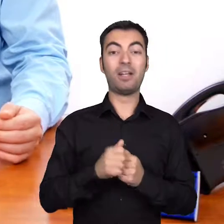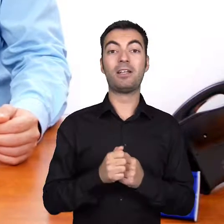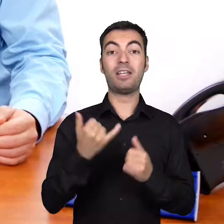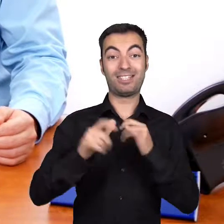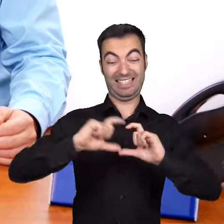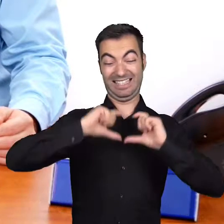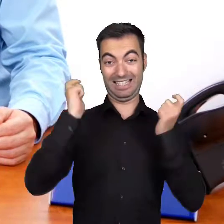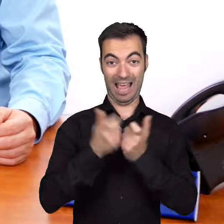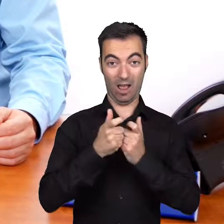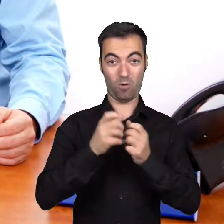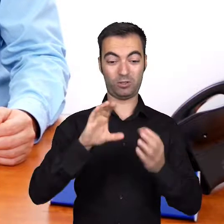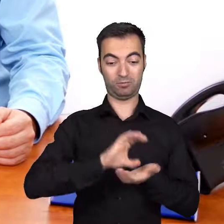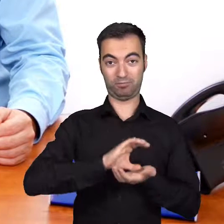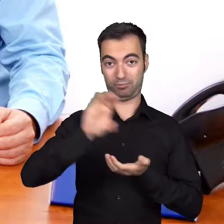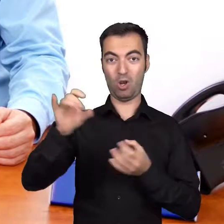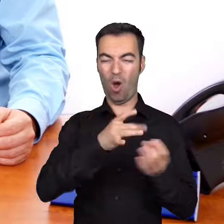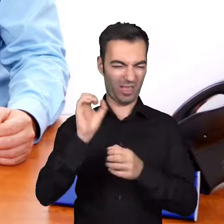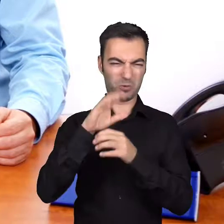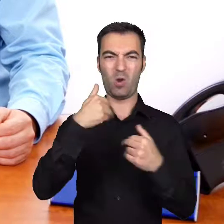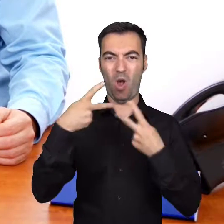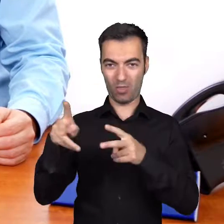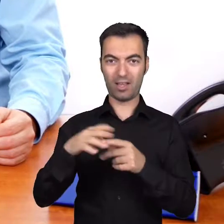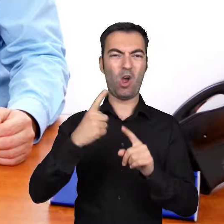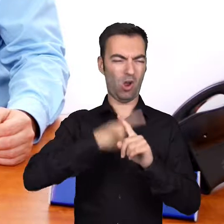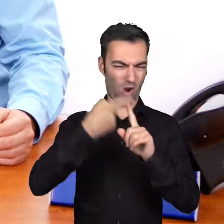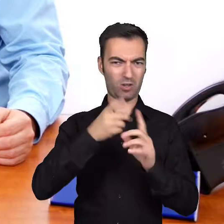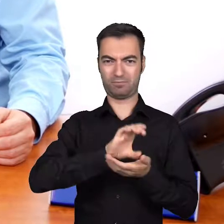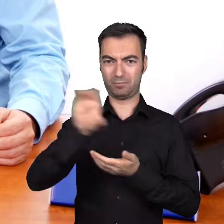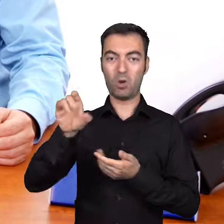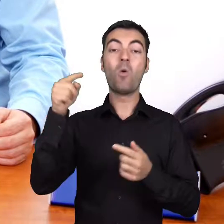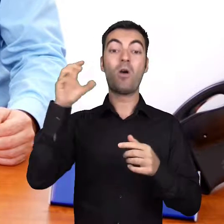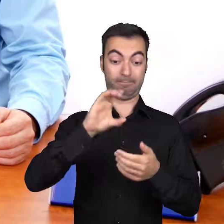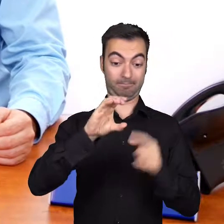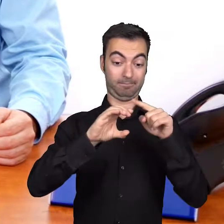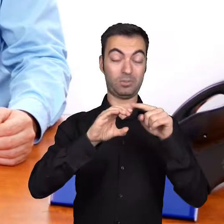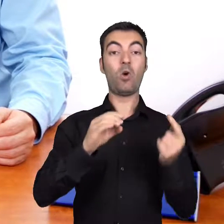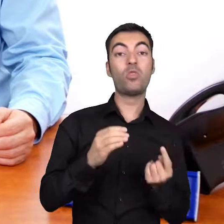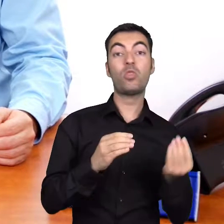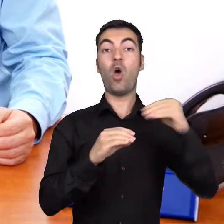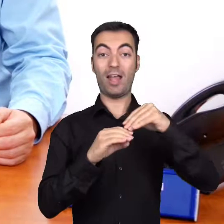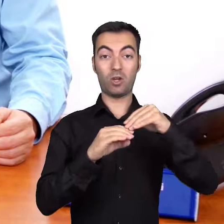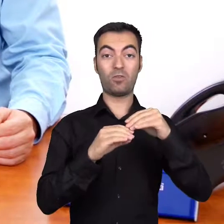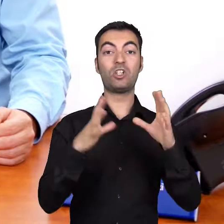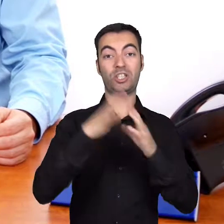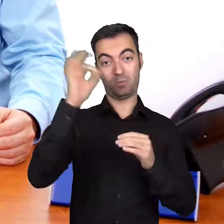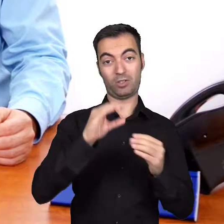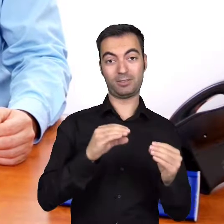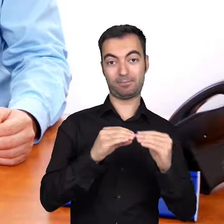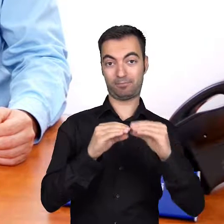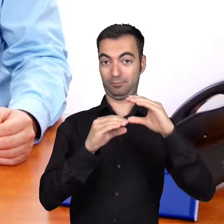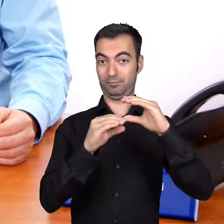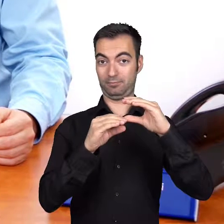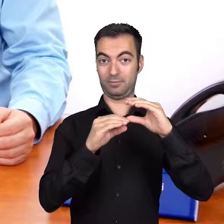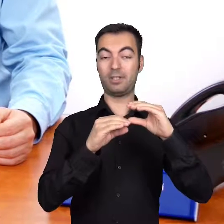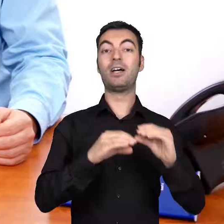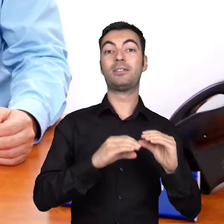Gdybyś miał oddać całość pożyczonej sumy jednorazowo, po roku, no to trzeba by było do tego doliczyć właśnie